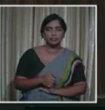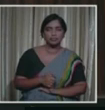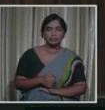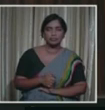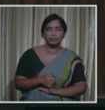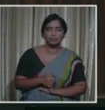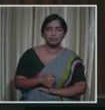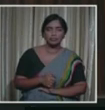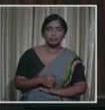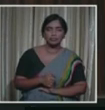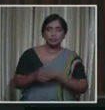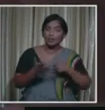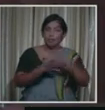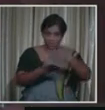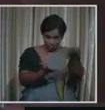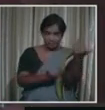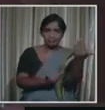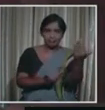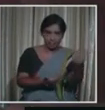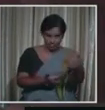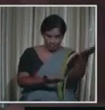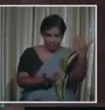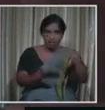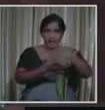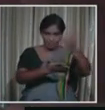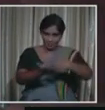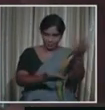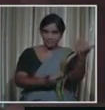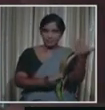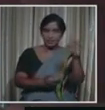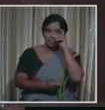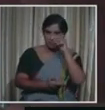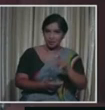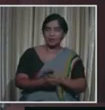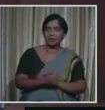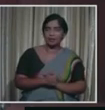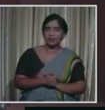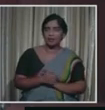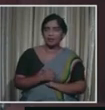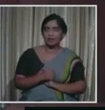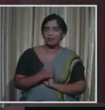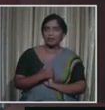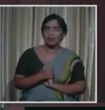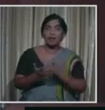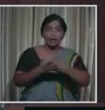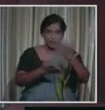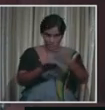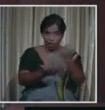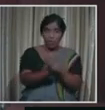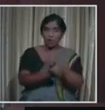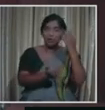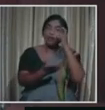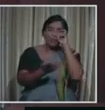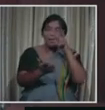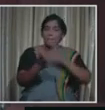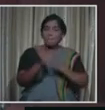Warta, deng warta udin nuku. Deng warta udin nuku. Oh, warta udin nuku. Api balamu